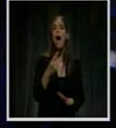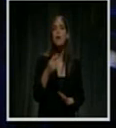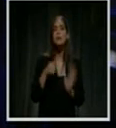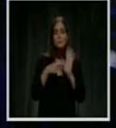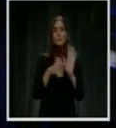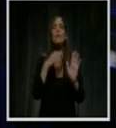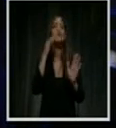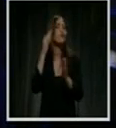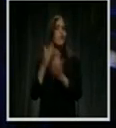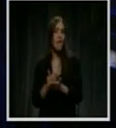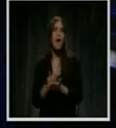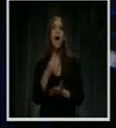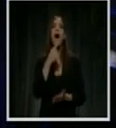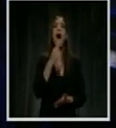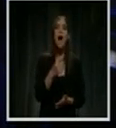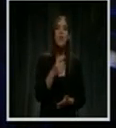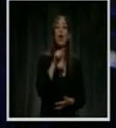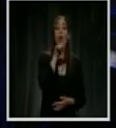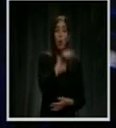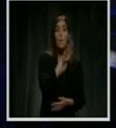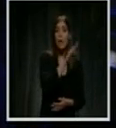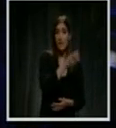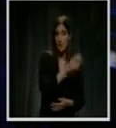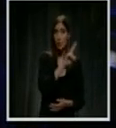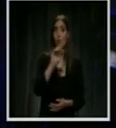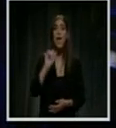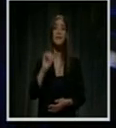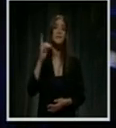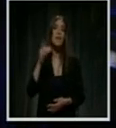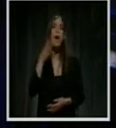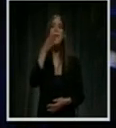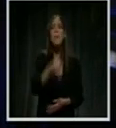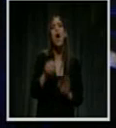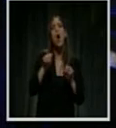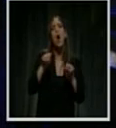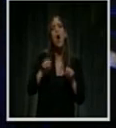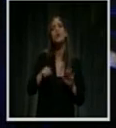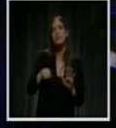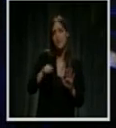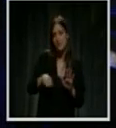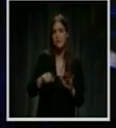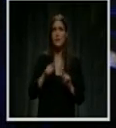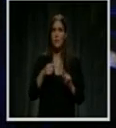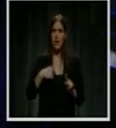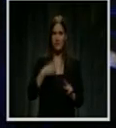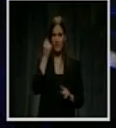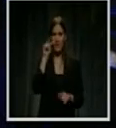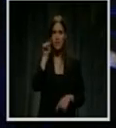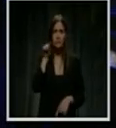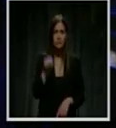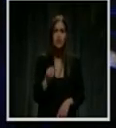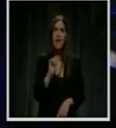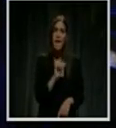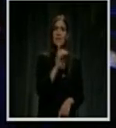Adrian Delija marru l-qorti jiena ħan fakrek ftit. Kemm illi Adrian Delija meta mar il-qorti ħallejtu waħdu. U li kont qed tagħmel inti kien